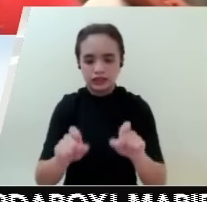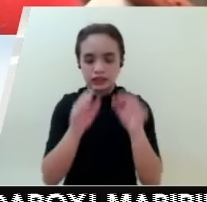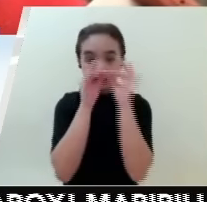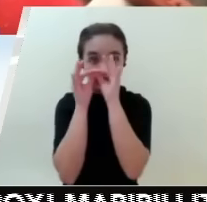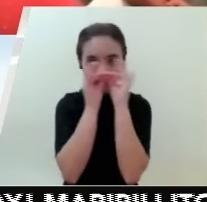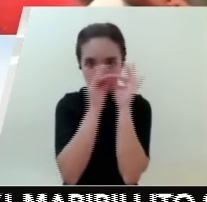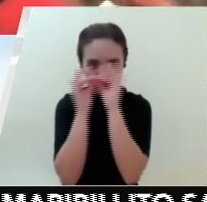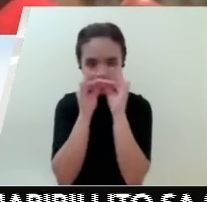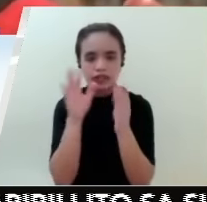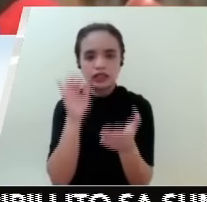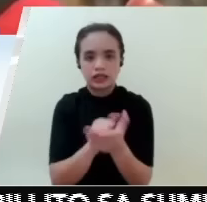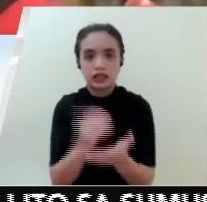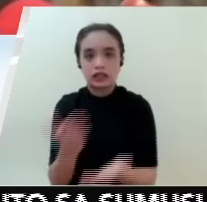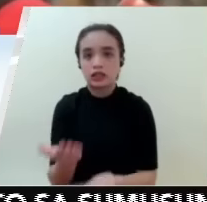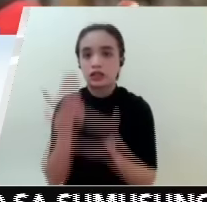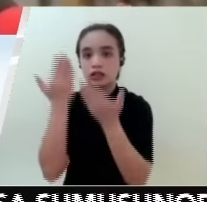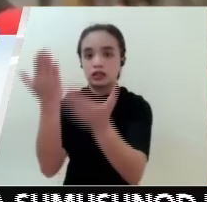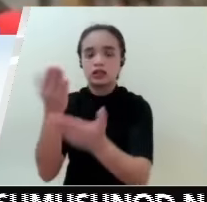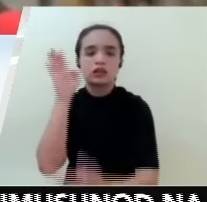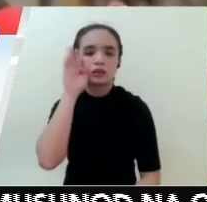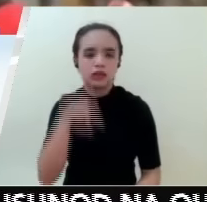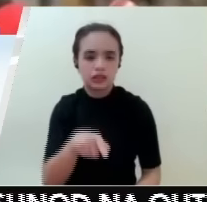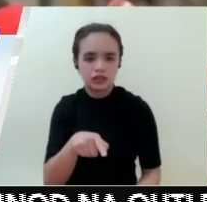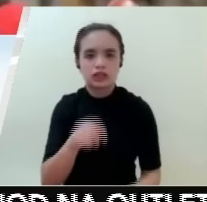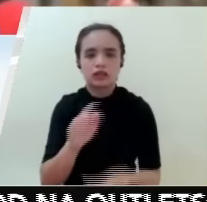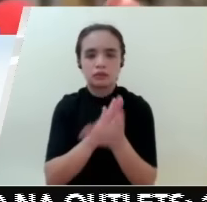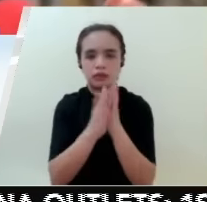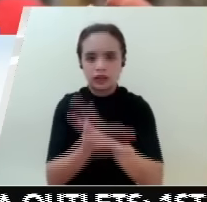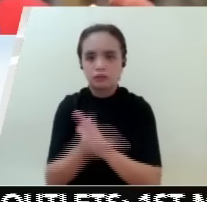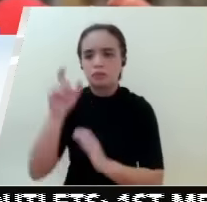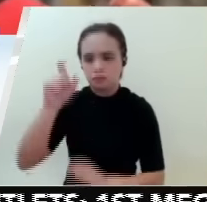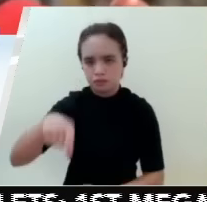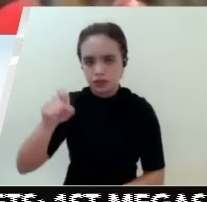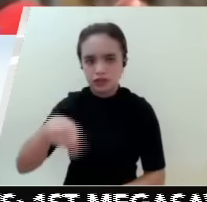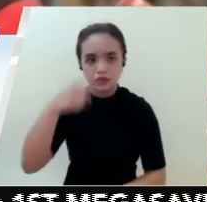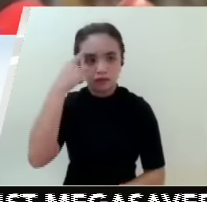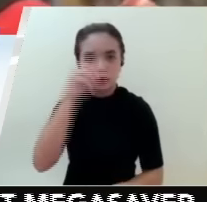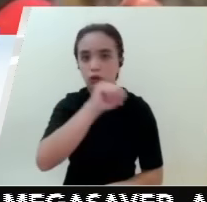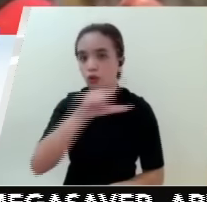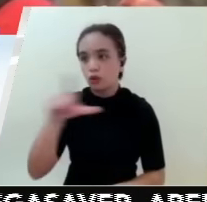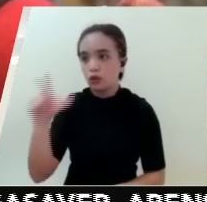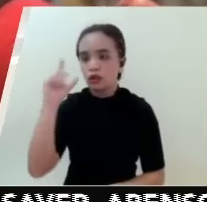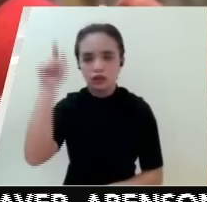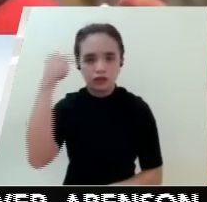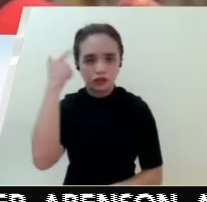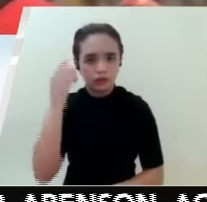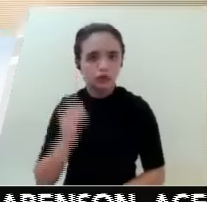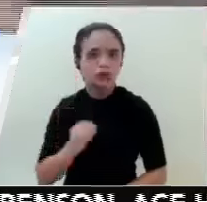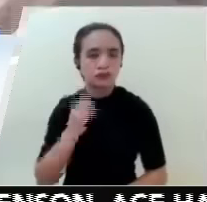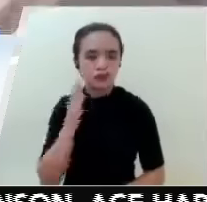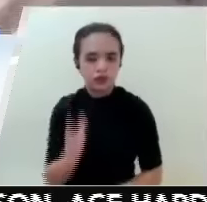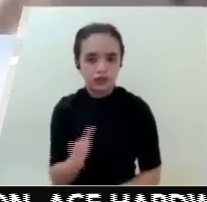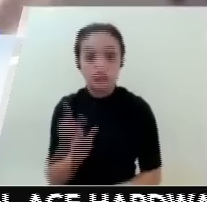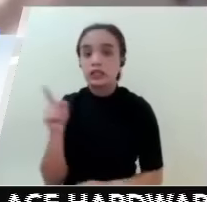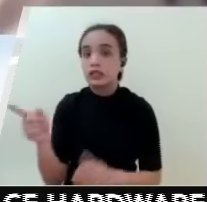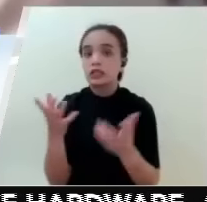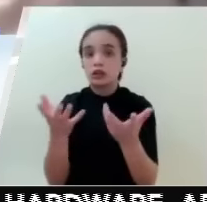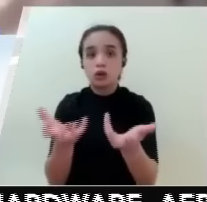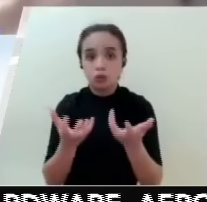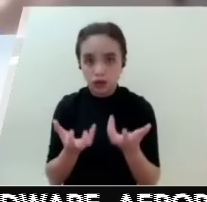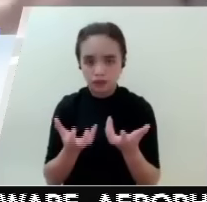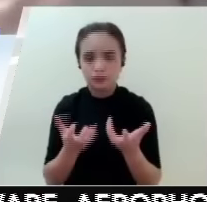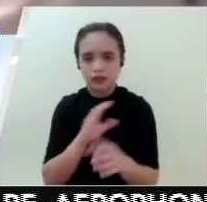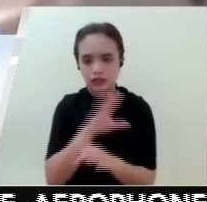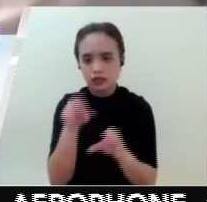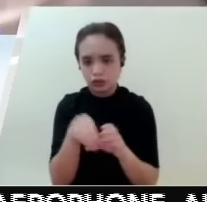kapatid na si Congressman Pulong na gawing mandatory para sa mga opisyal ng gobyerno. Nais daw niyang makasabay sa drug test ang mga kapatid na